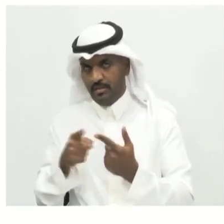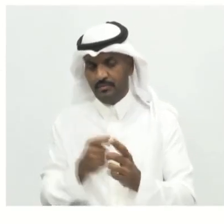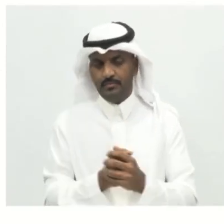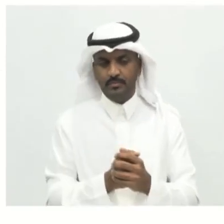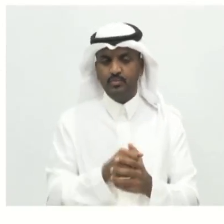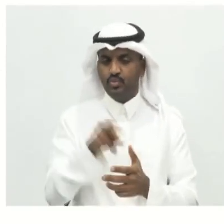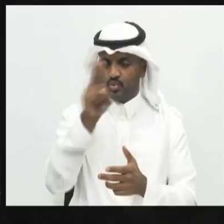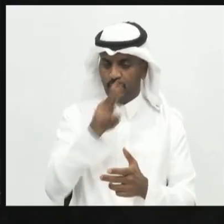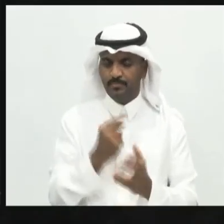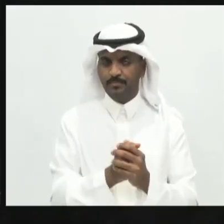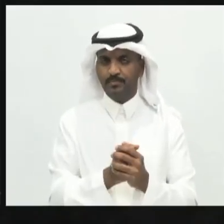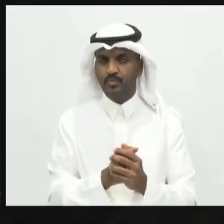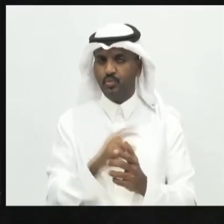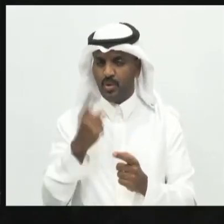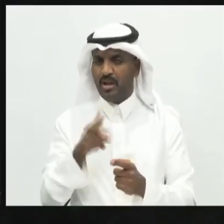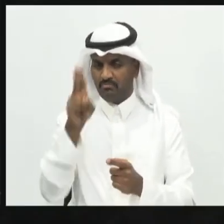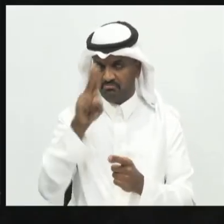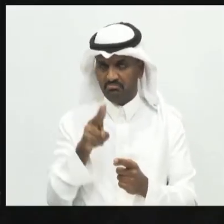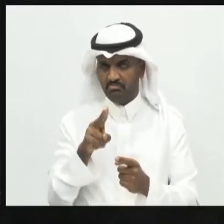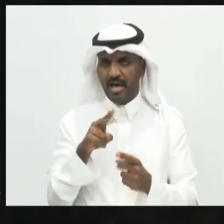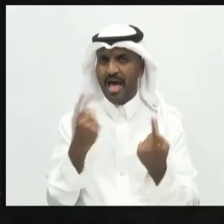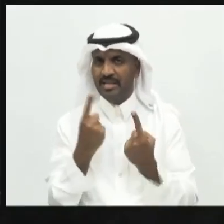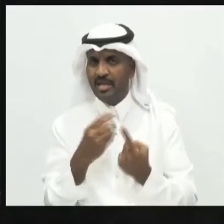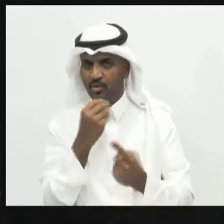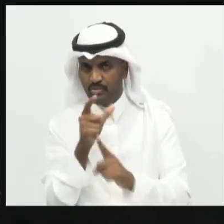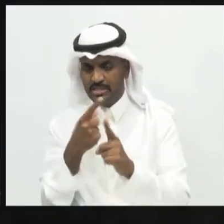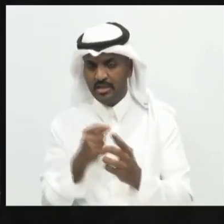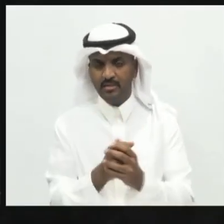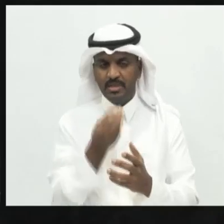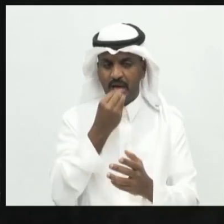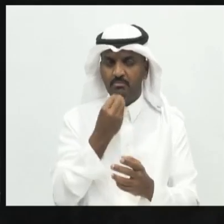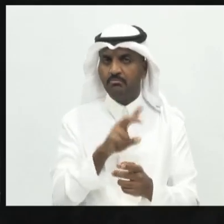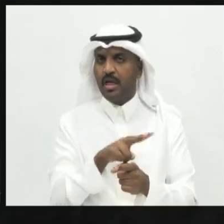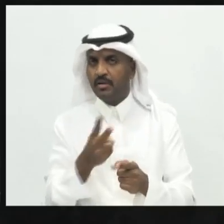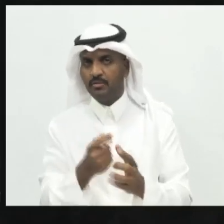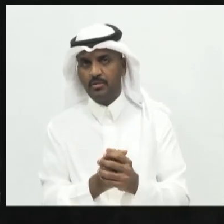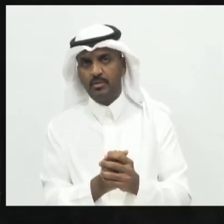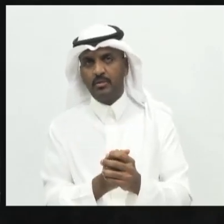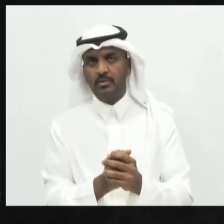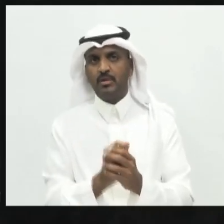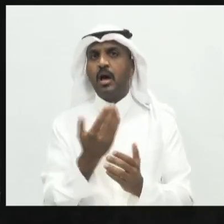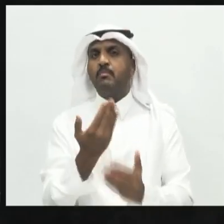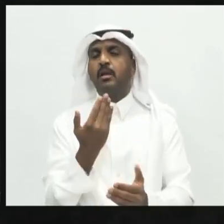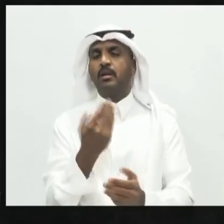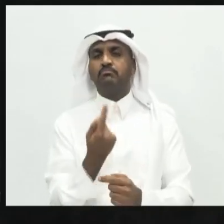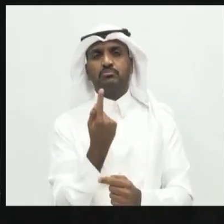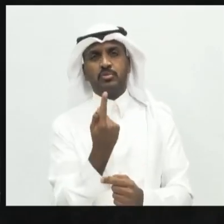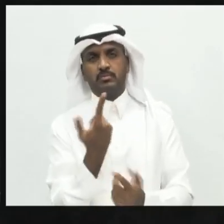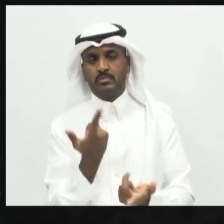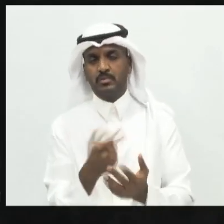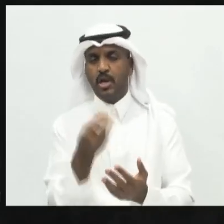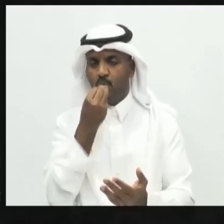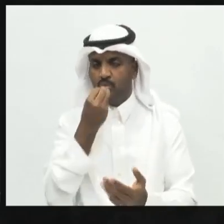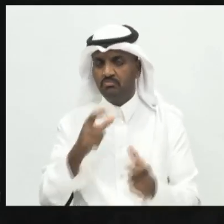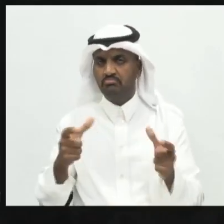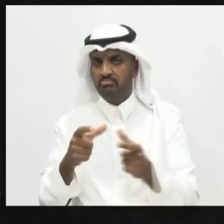ابنائي هل يجوز للانسان ان ياكل من طعام الاخرين دون اذنهم ان ياخذ من